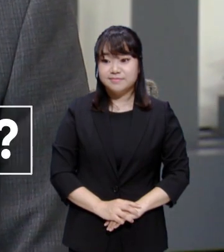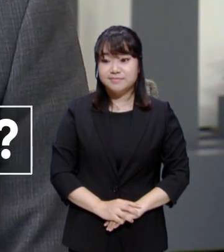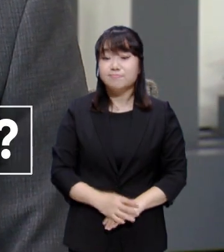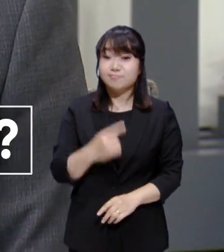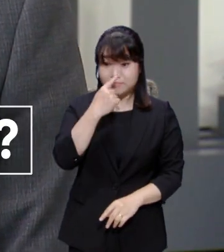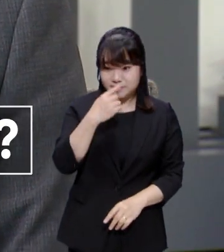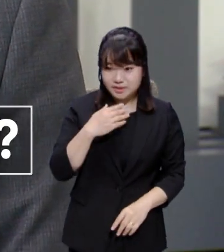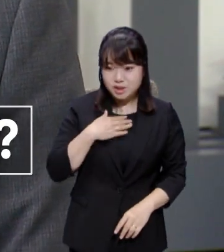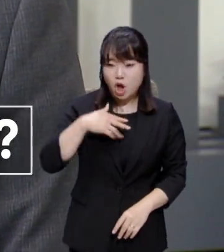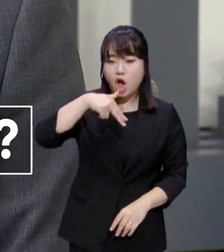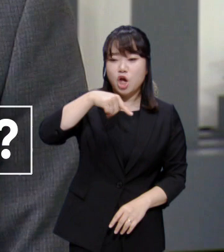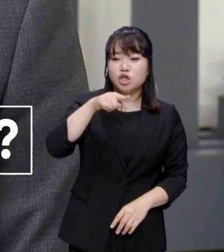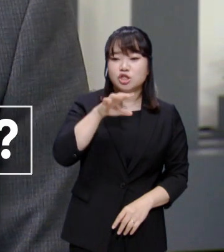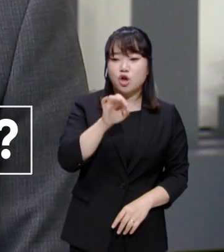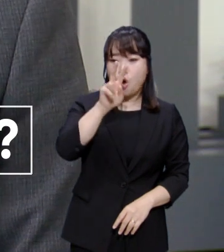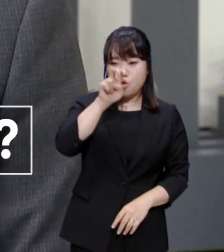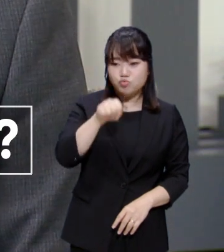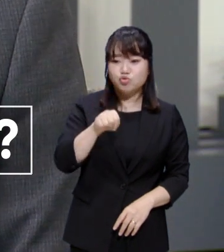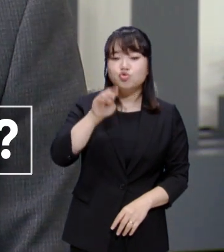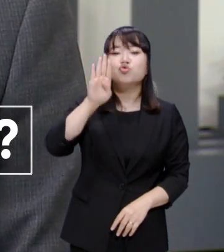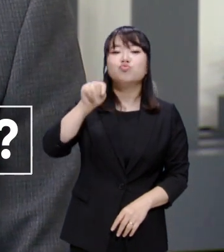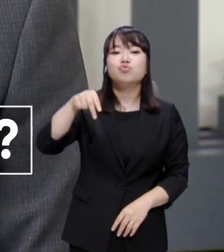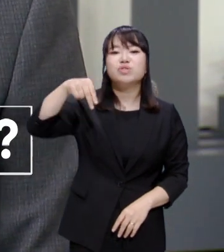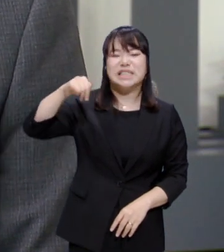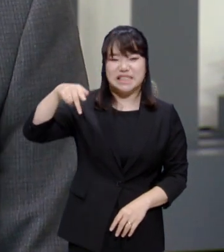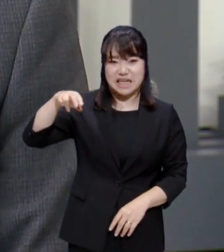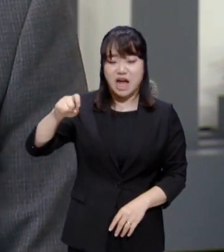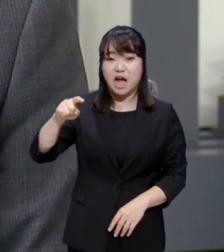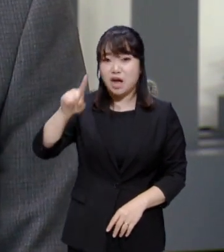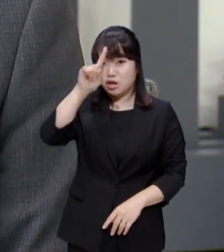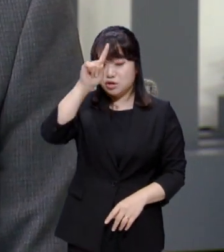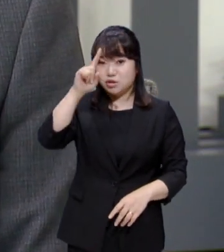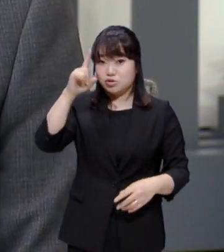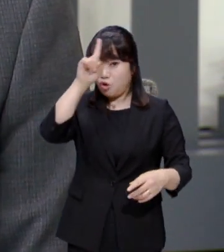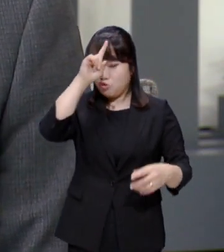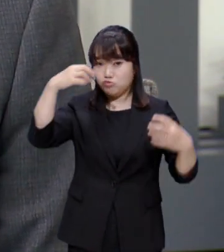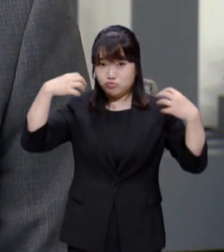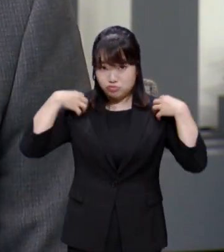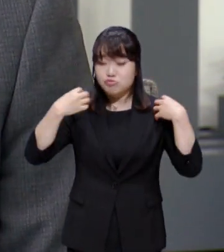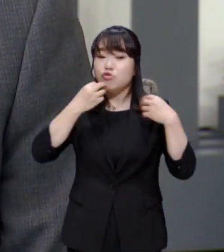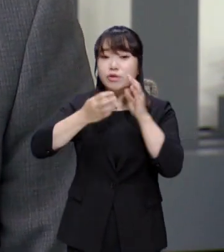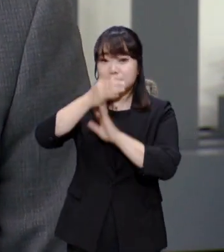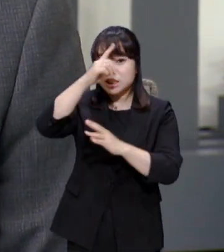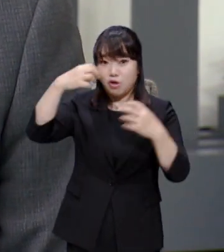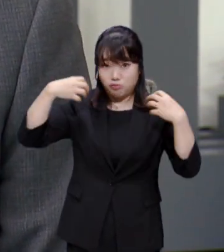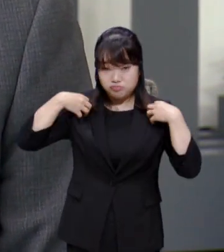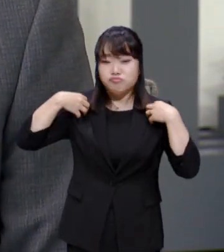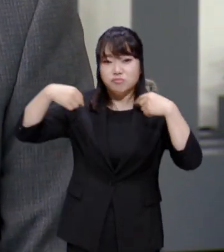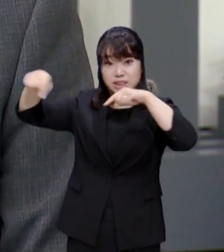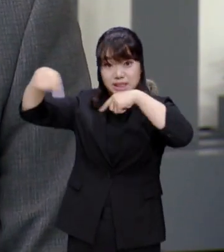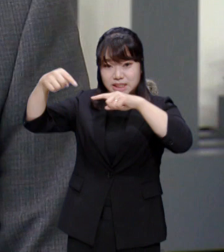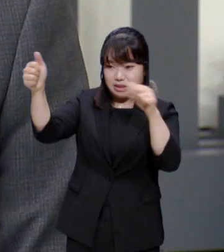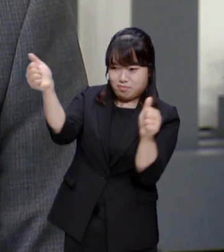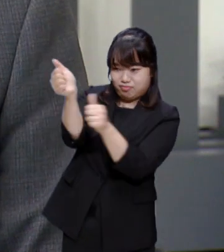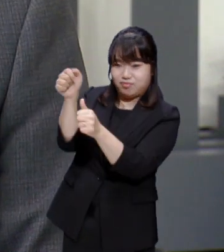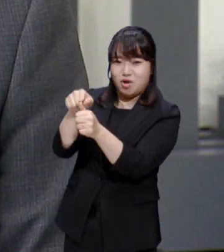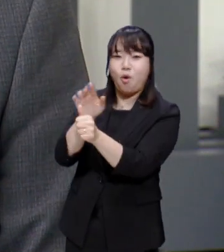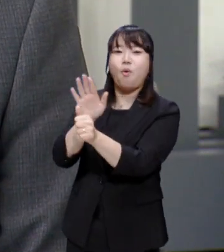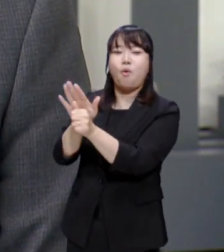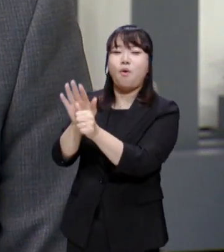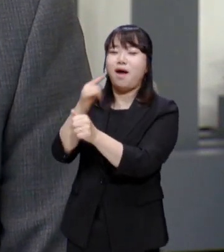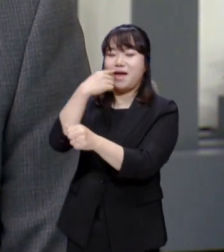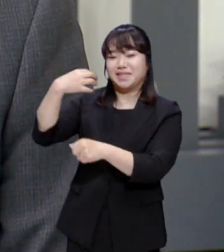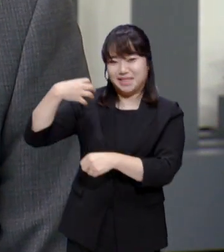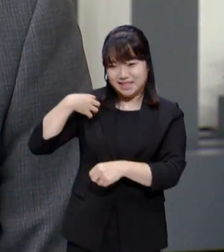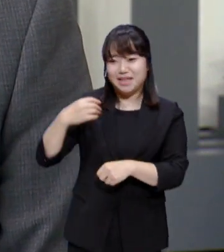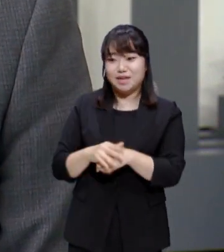제가 이제 정무부시장으로 온 게 이제 아시다시피 이제 3월 9일 대통령 선거가 끝나고 6월 1일